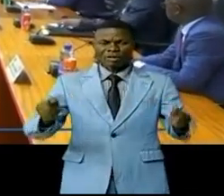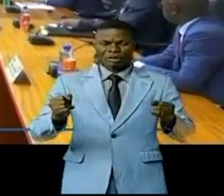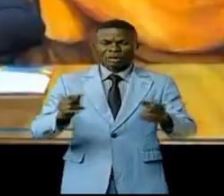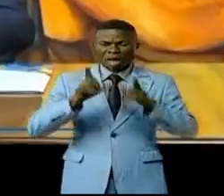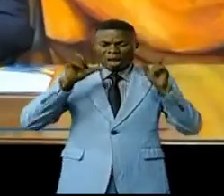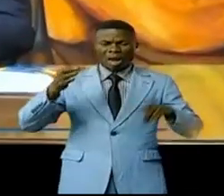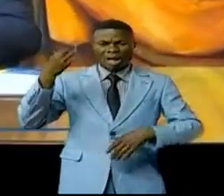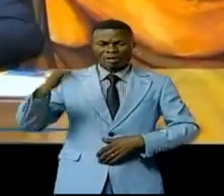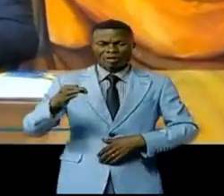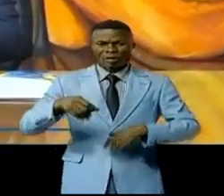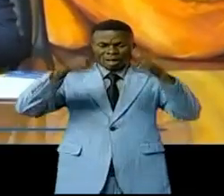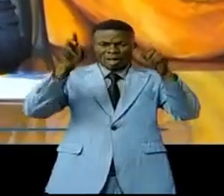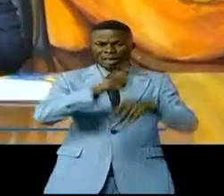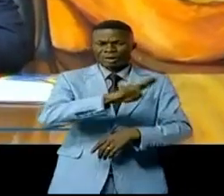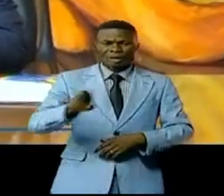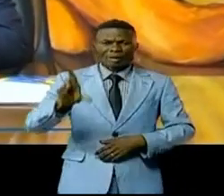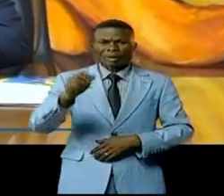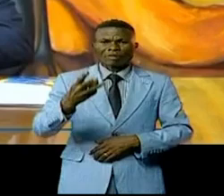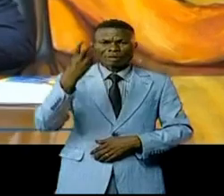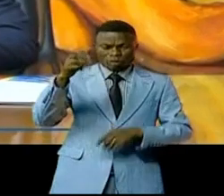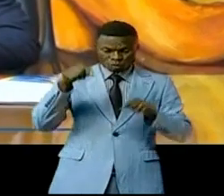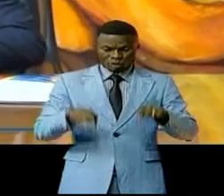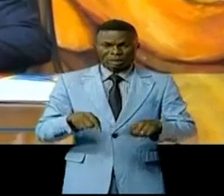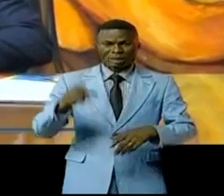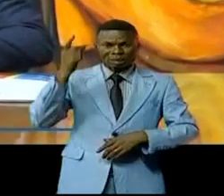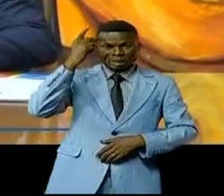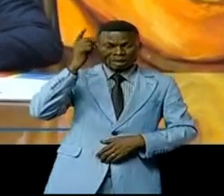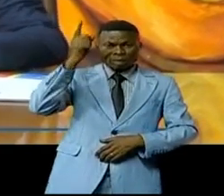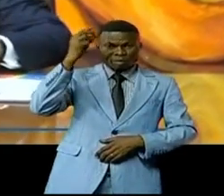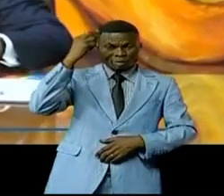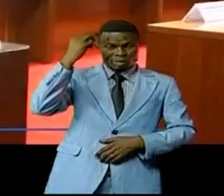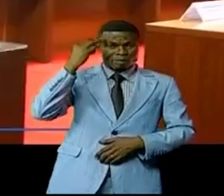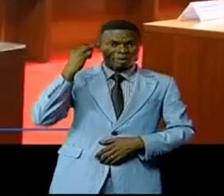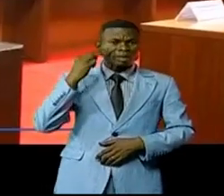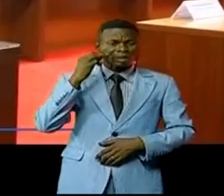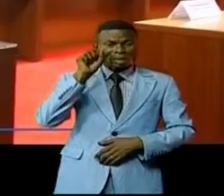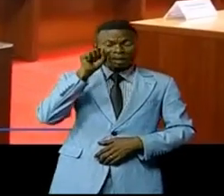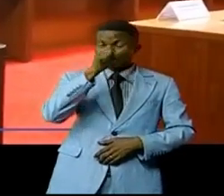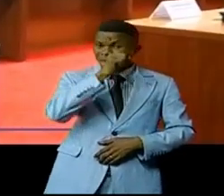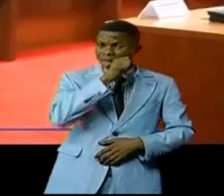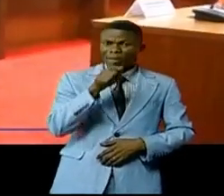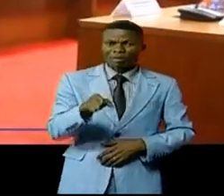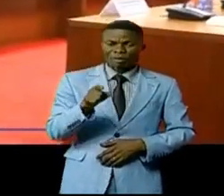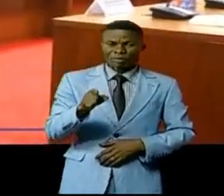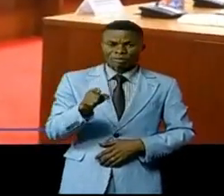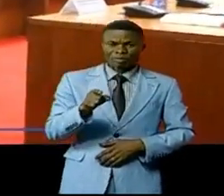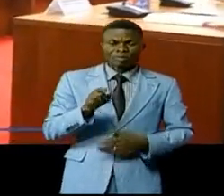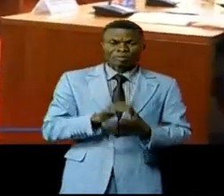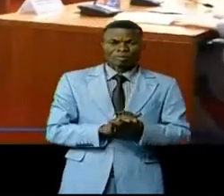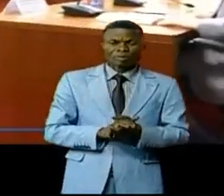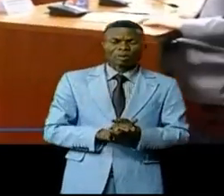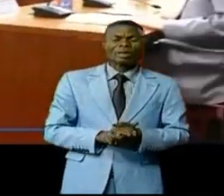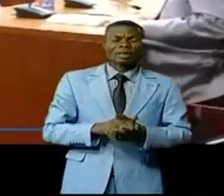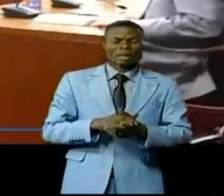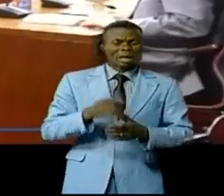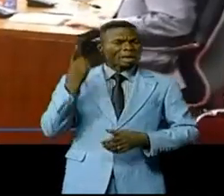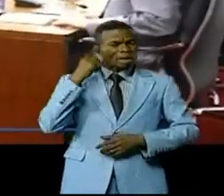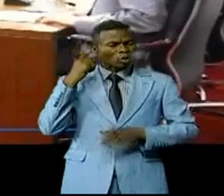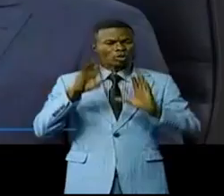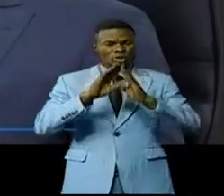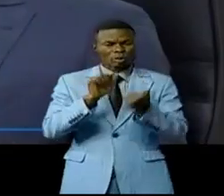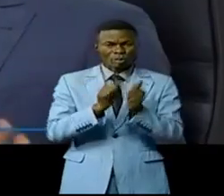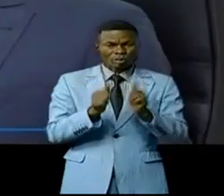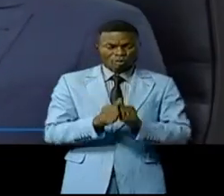en août 2023 à Kinshasa. Le Premier ministre Jean-Michel Samalukonde Kyenge en a eu les assurances ce vendredi